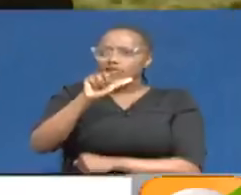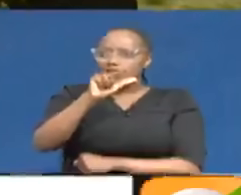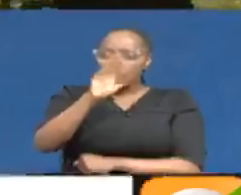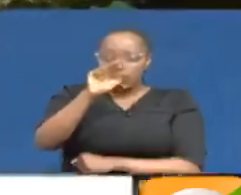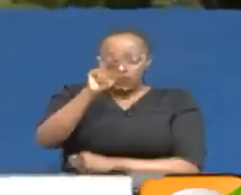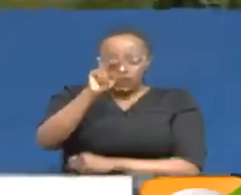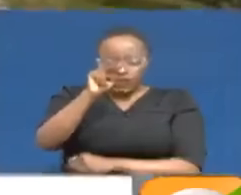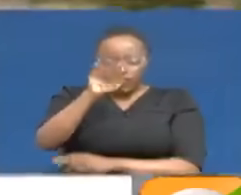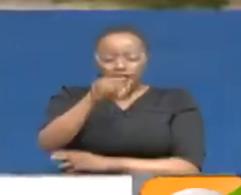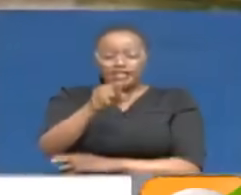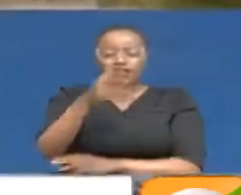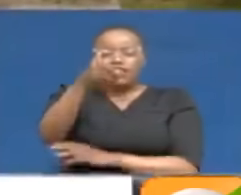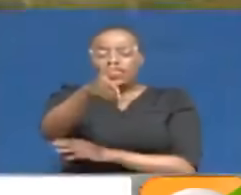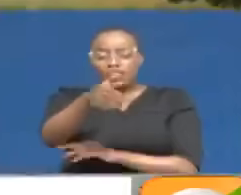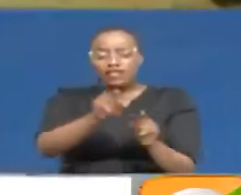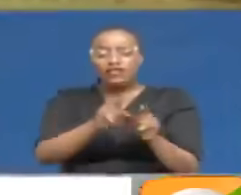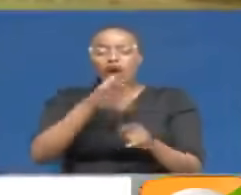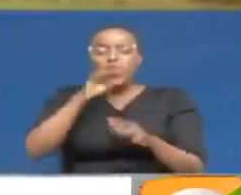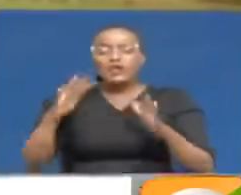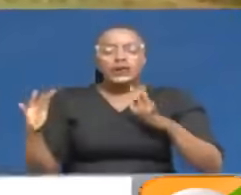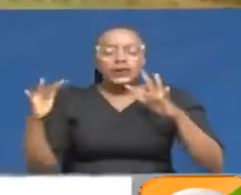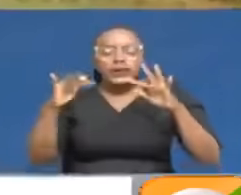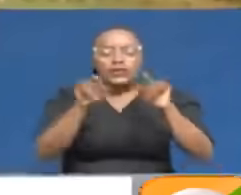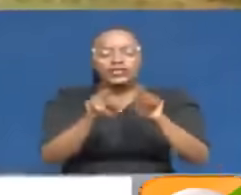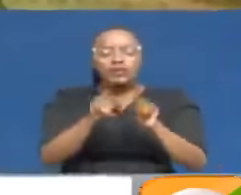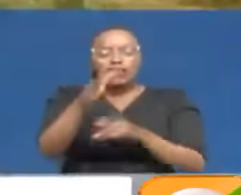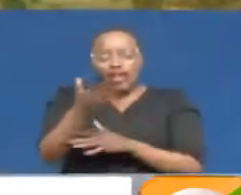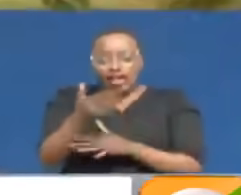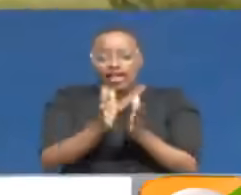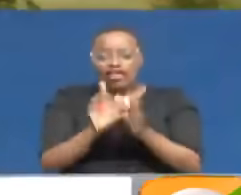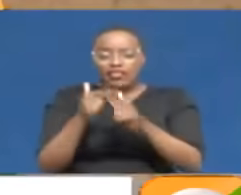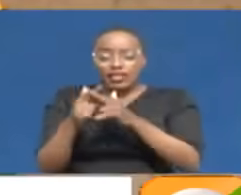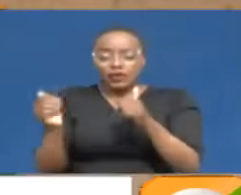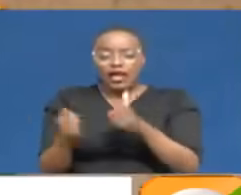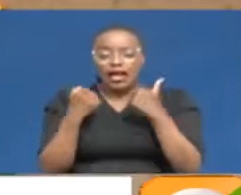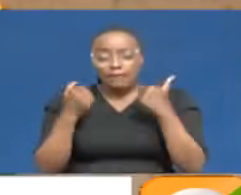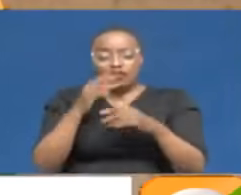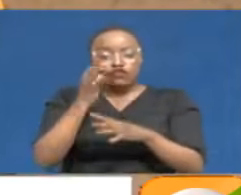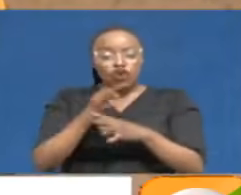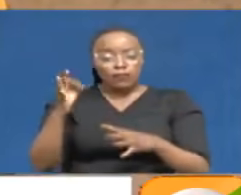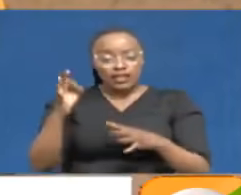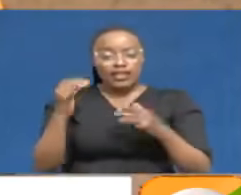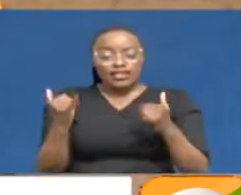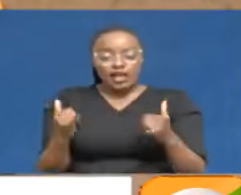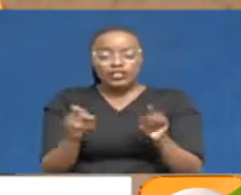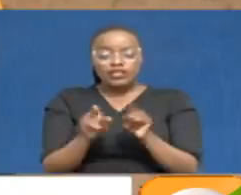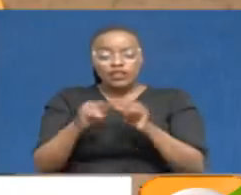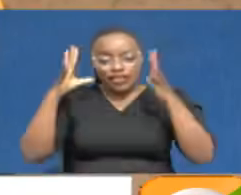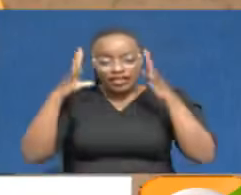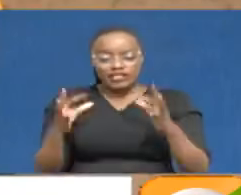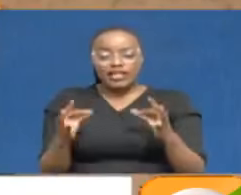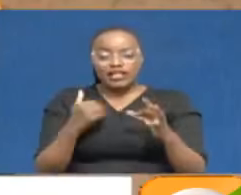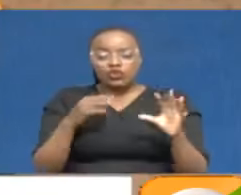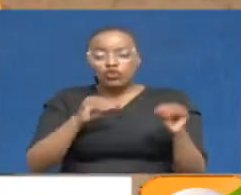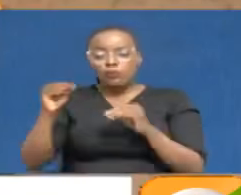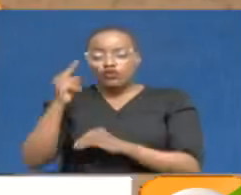School. Ilikuwa hapo chini, maji ikafurisha huko, ikahamisha huko juu. Nikafika sasa form 3. Sasa nikaamua